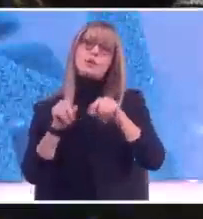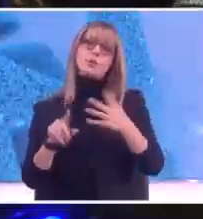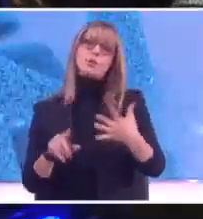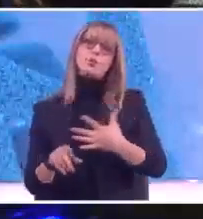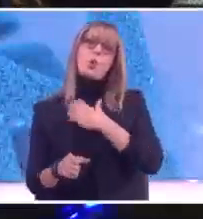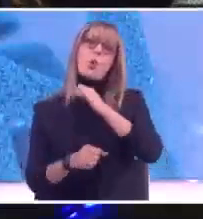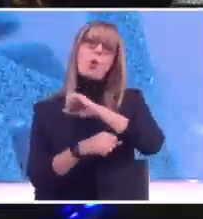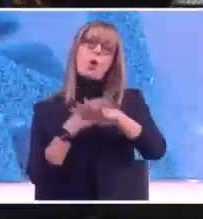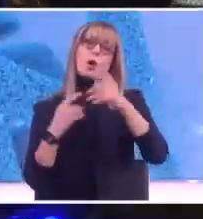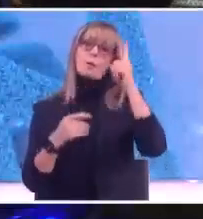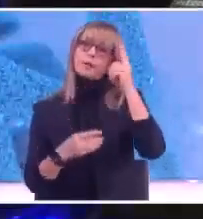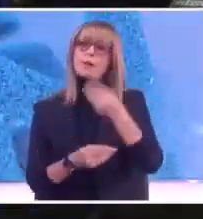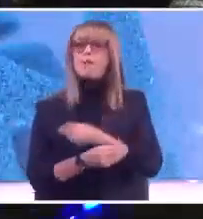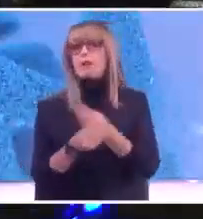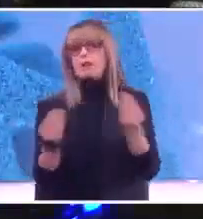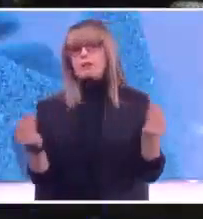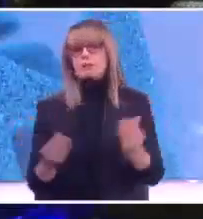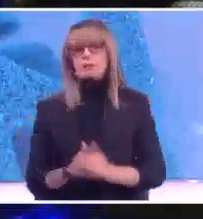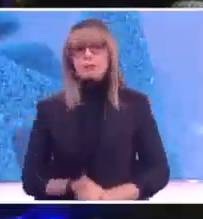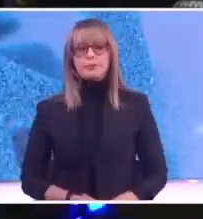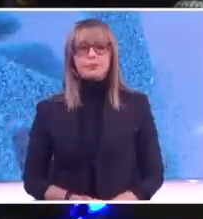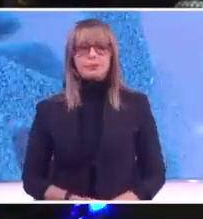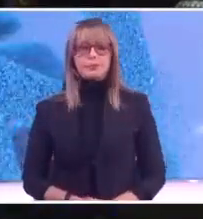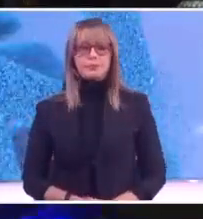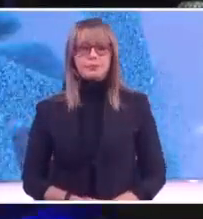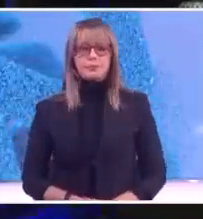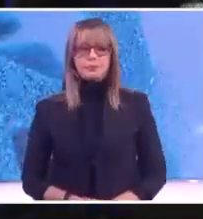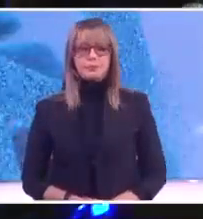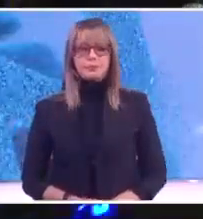üzücü olayın bilgileri böyle.